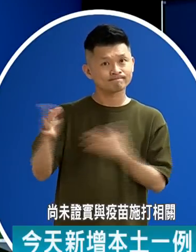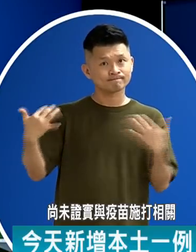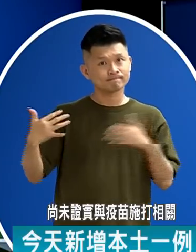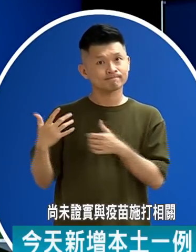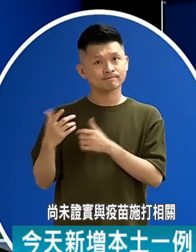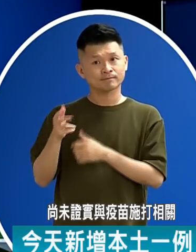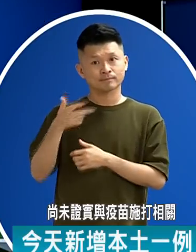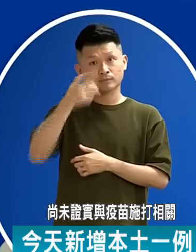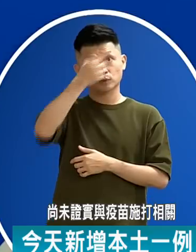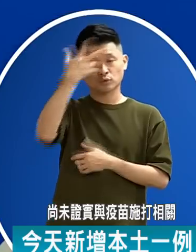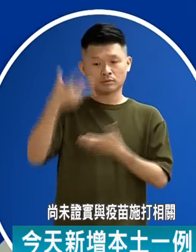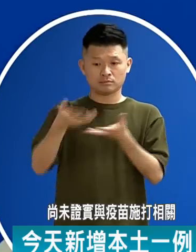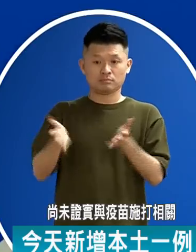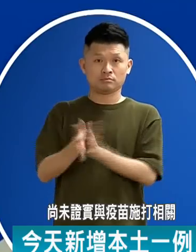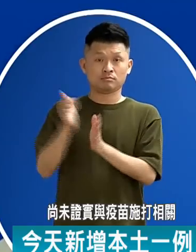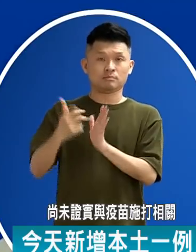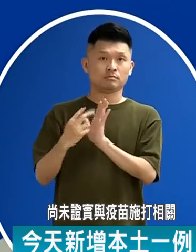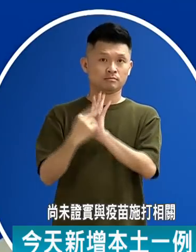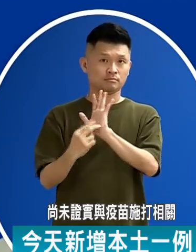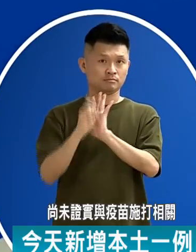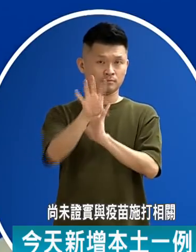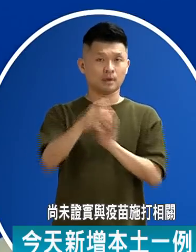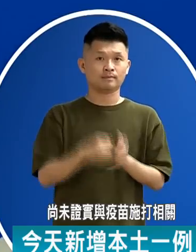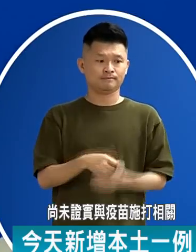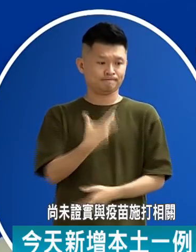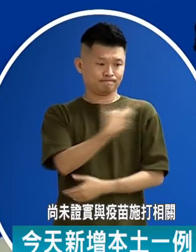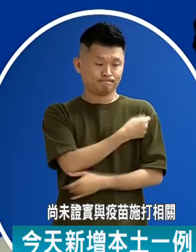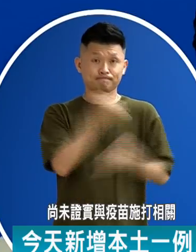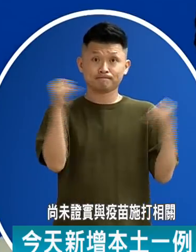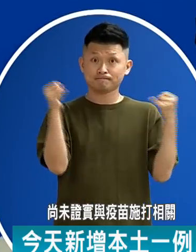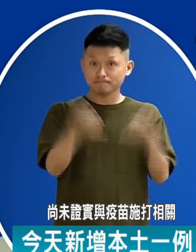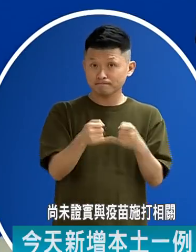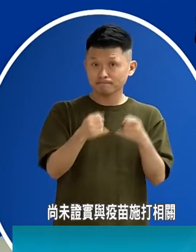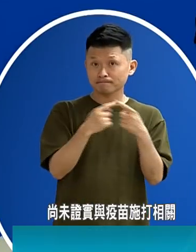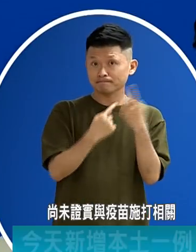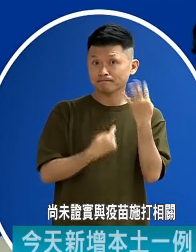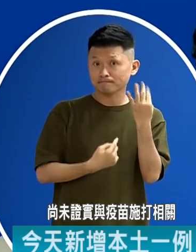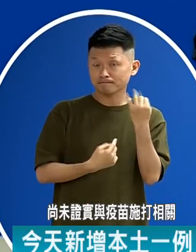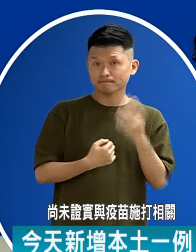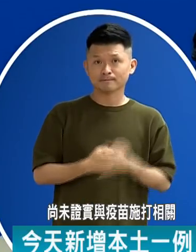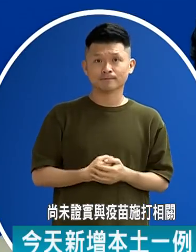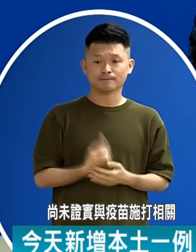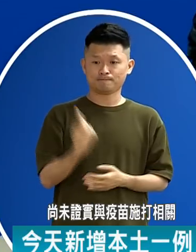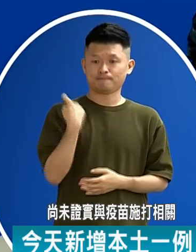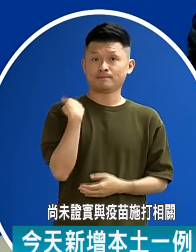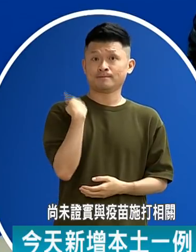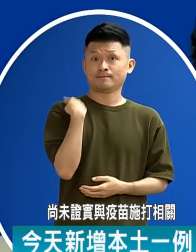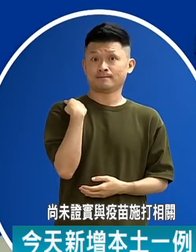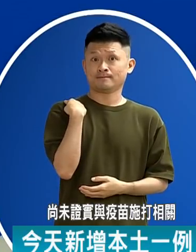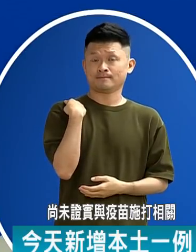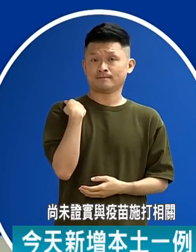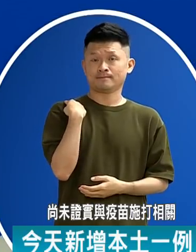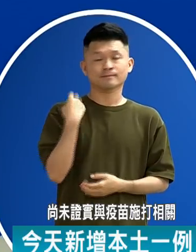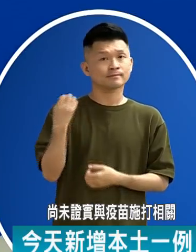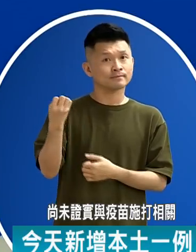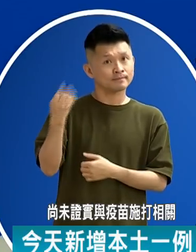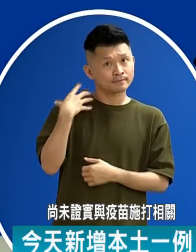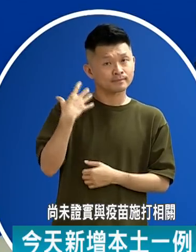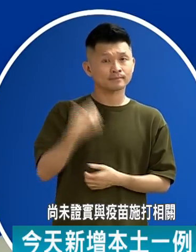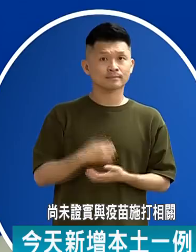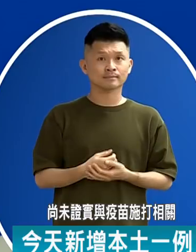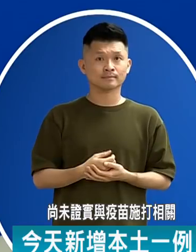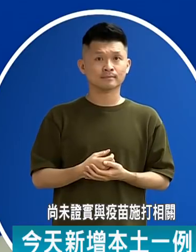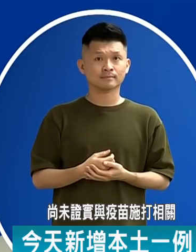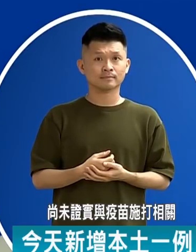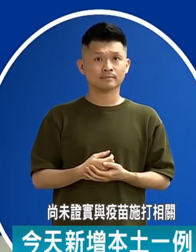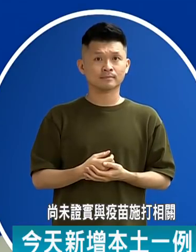是不是请庄副哈？ 有关不良事件的通报的部分，就昨天有接到